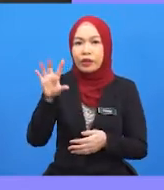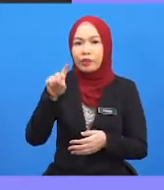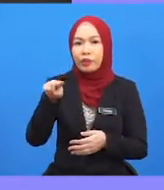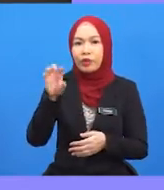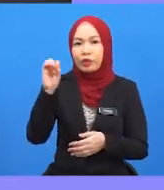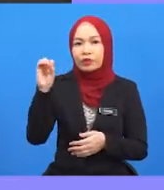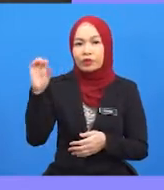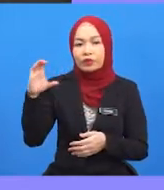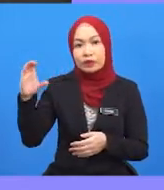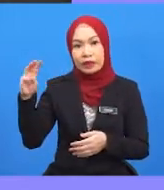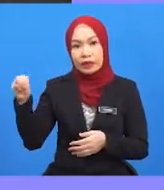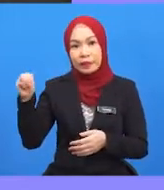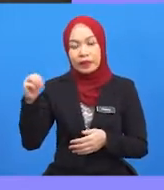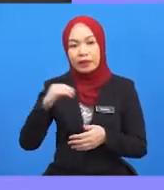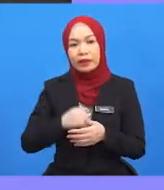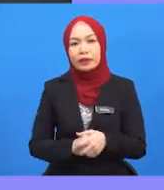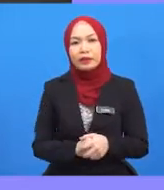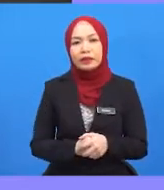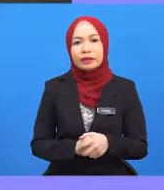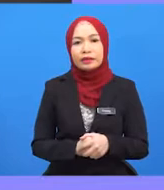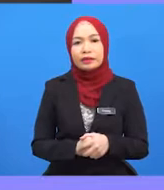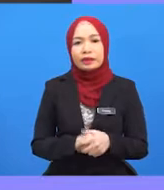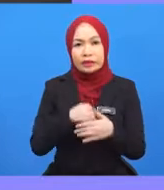25.00 cm padu.